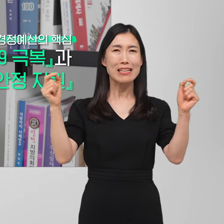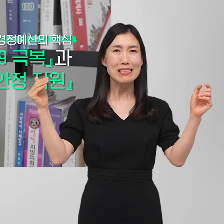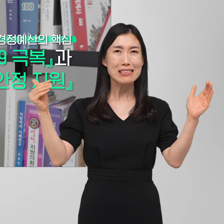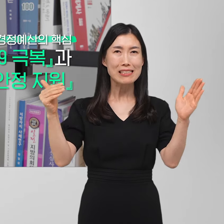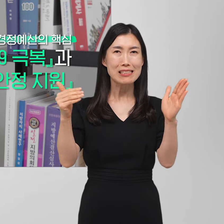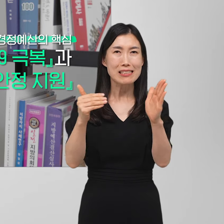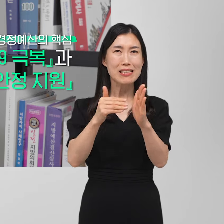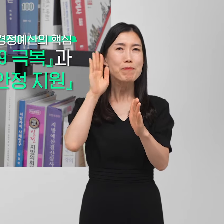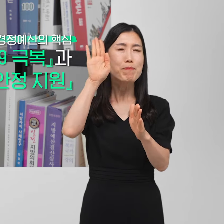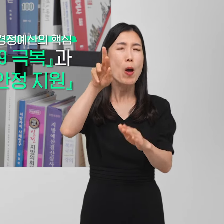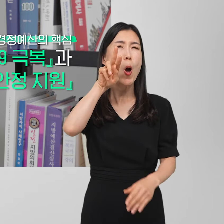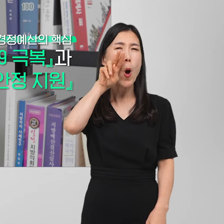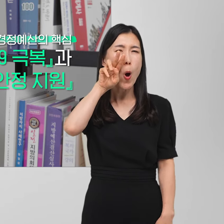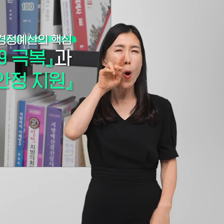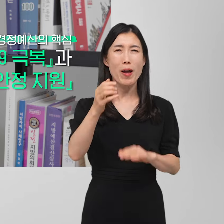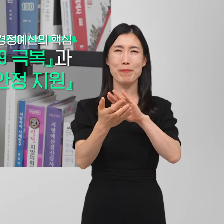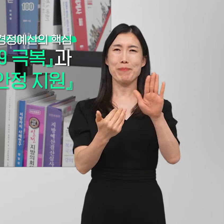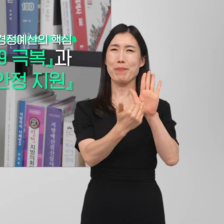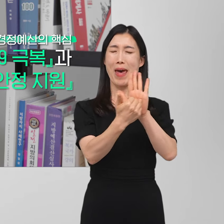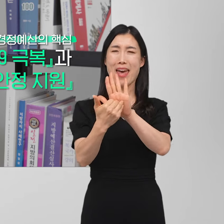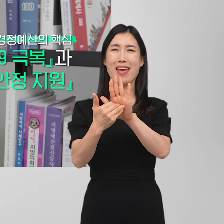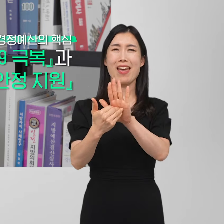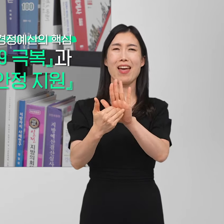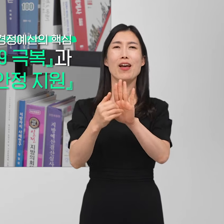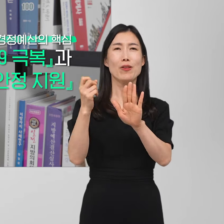민생안전 지원에 대한 내용이 중점적으로 담겨 있습니다.